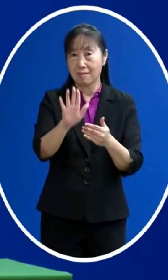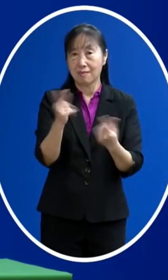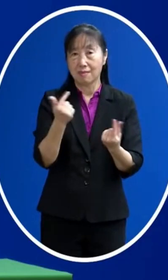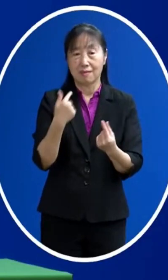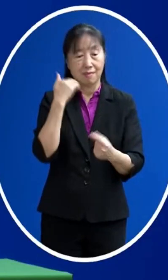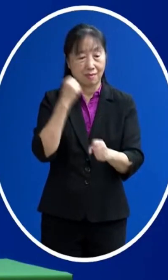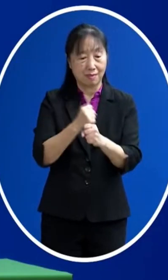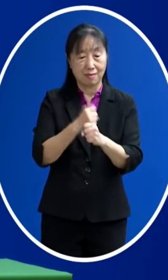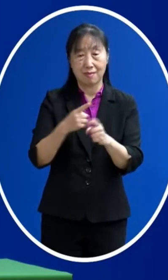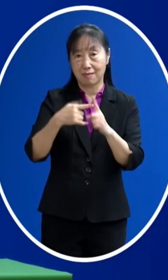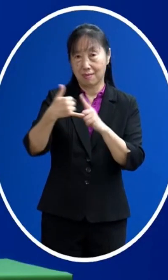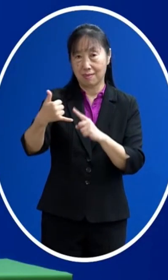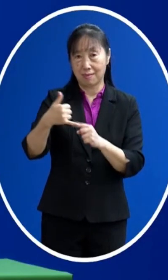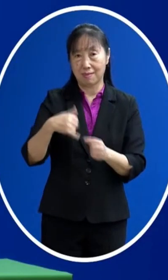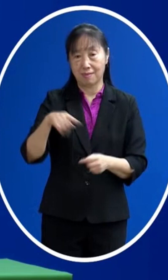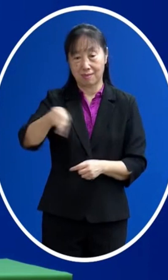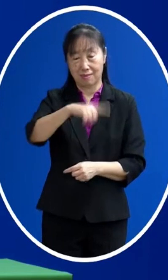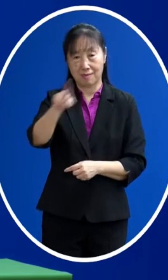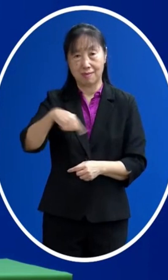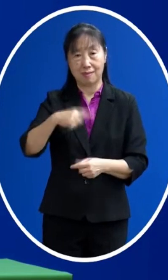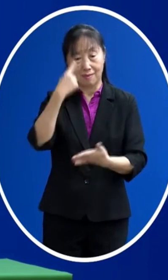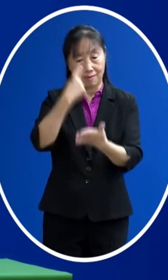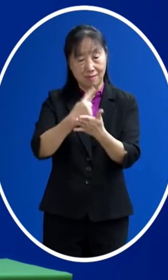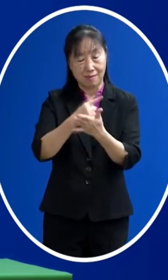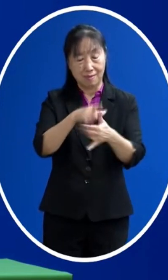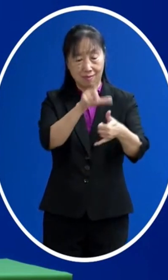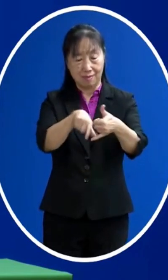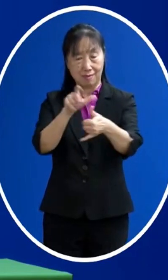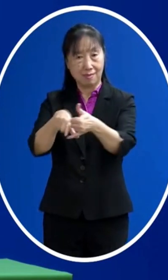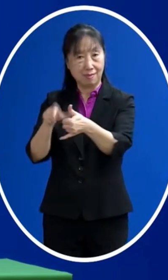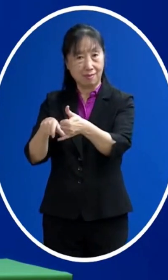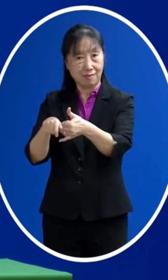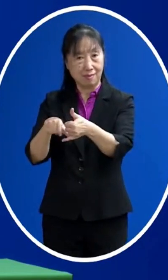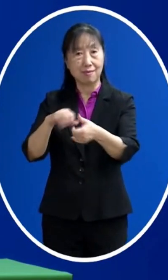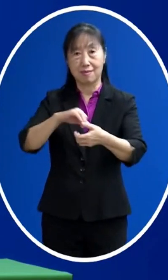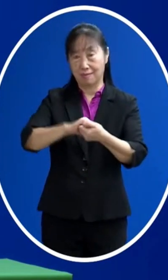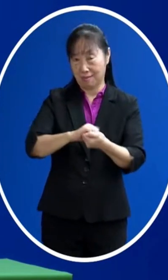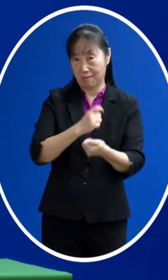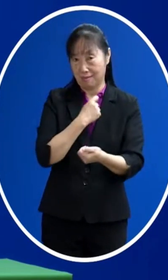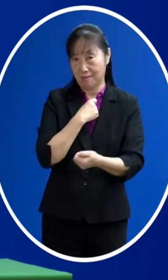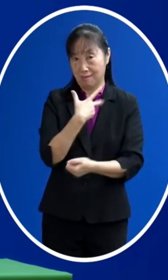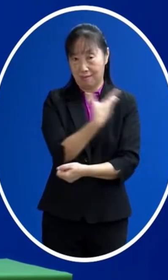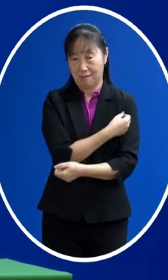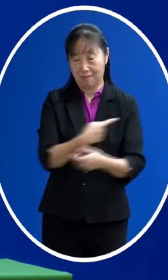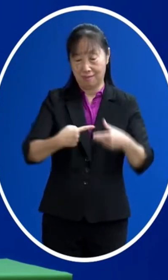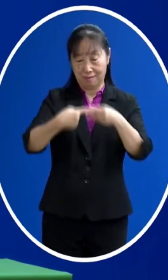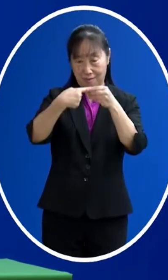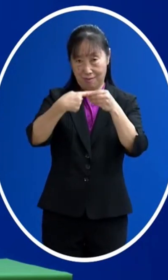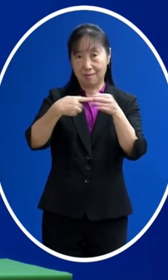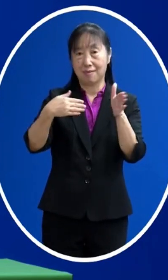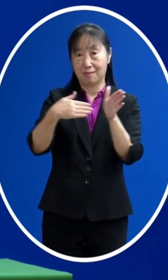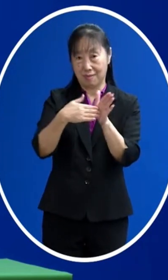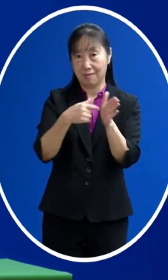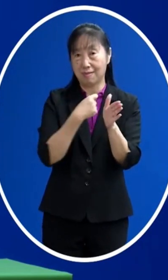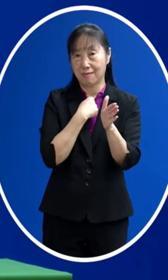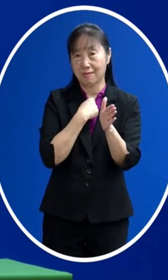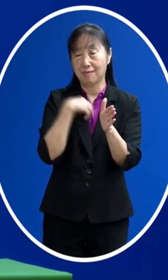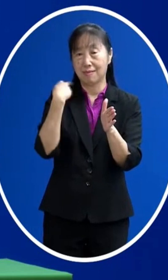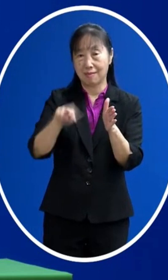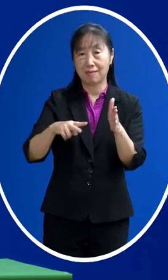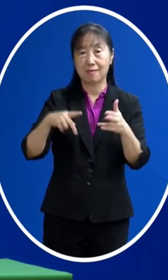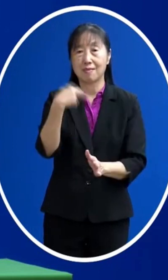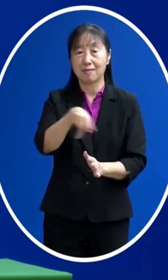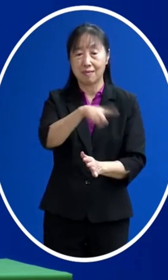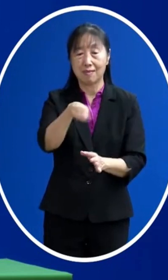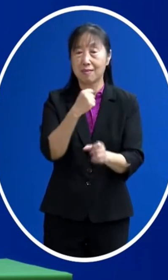是从业人员他至少每一个人就是全部都要完成接种一剂以上的疫苗，而且满